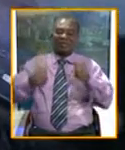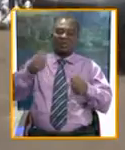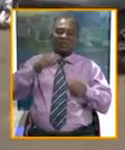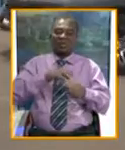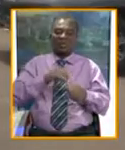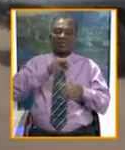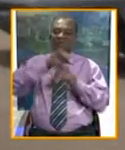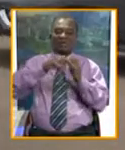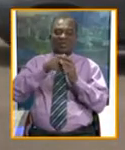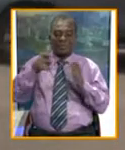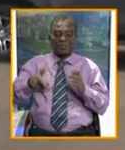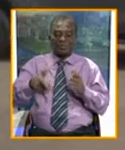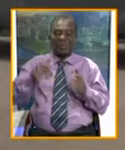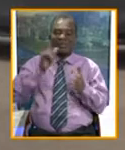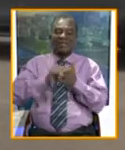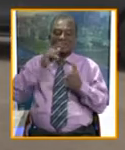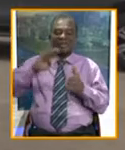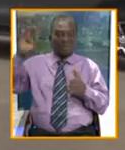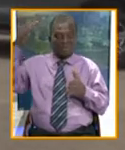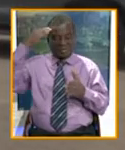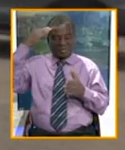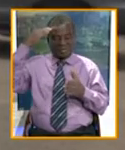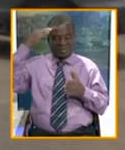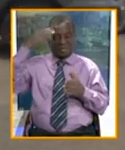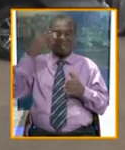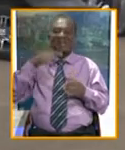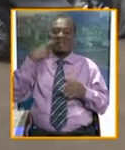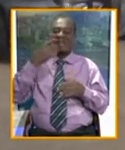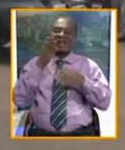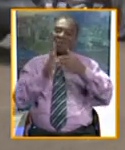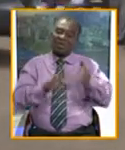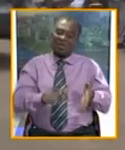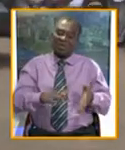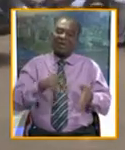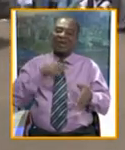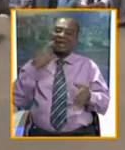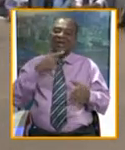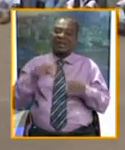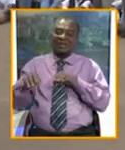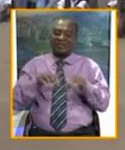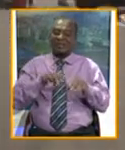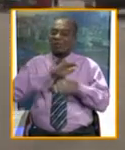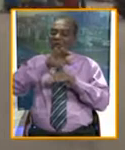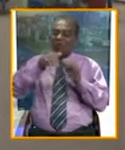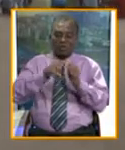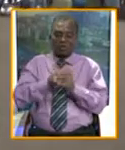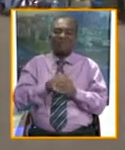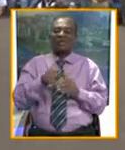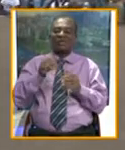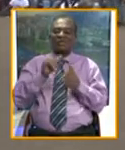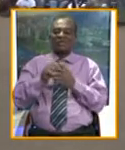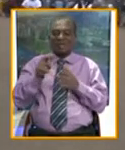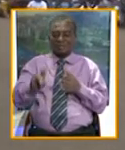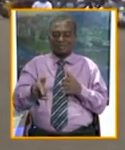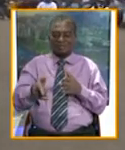Bakayoko, ministre d'État, ministre de l'Intérieur et de la Sécurité à l'époque. C'est lui qui défendait ce dossier auprès du président de la République, Alassane Ouattara.